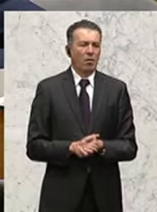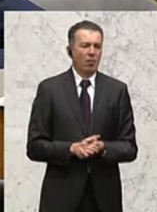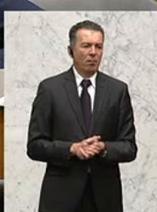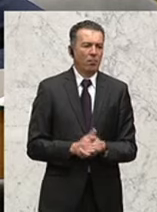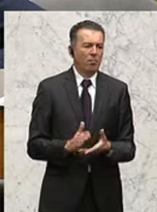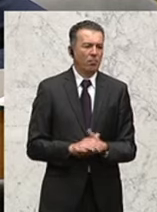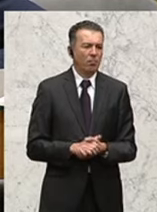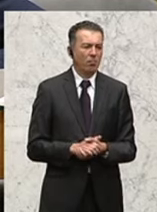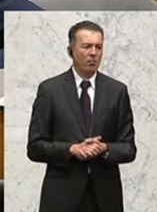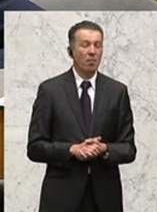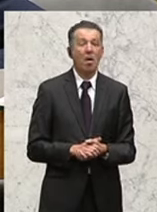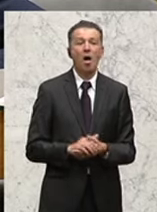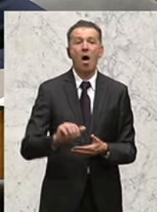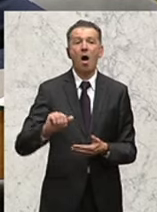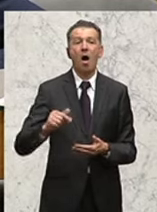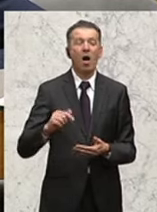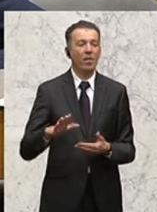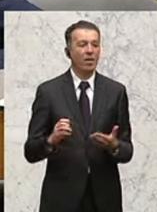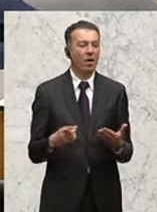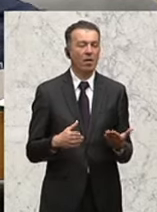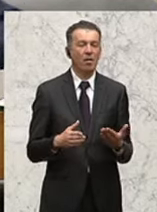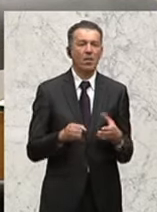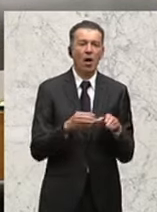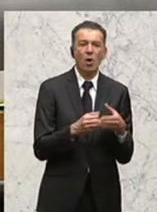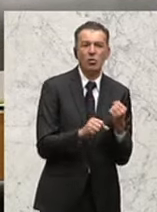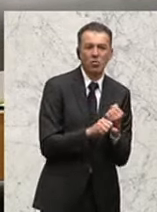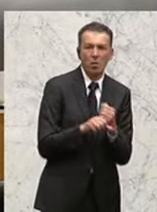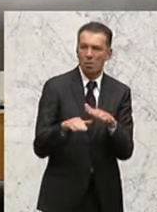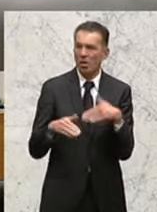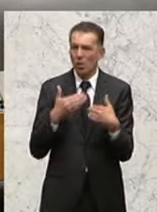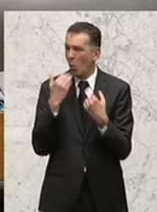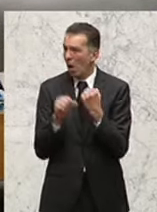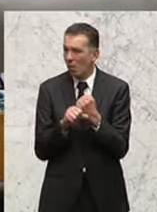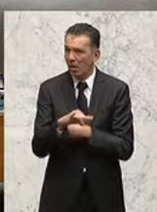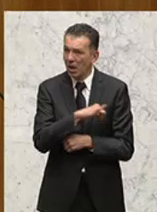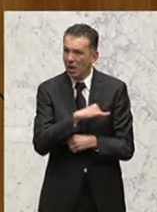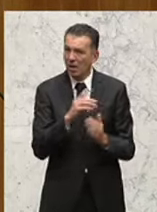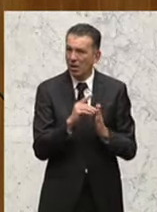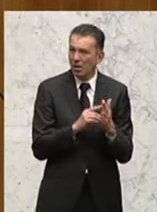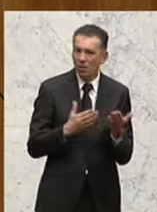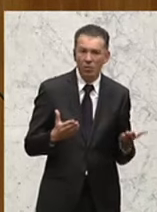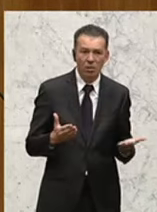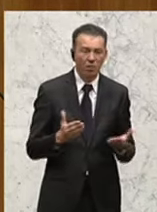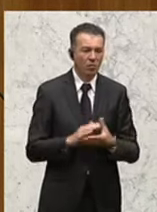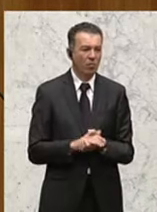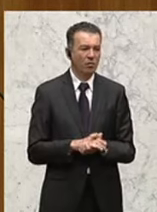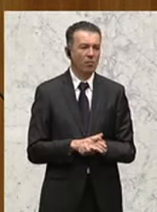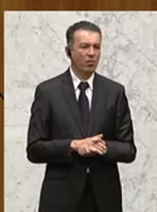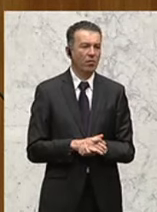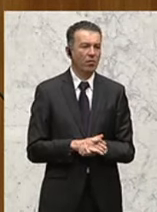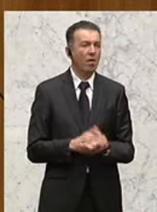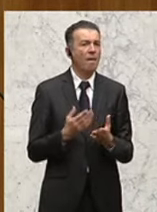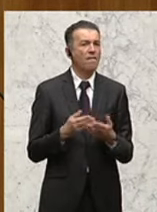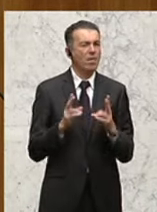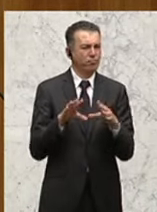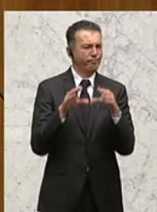ja, Arbeit ist im Plenum, im Ausschuss arbeitet man, im Plenum arbeitet man nicht. Ich weiß nicht, das ist eine interessante Definition dabei drinnen. Was man allerdings